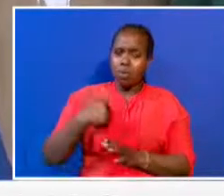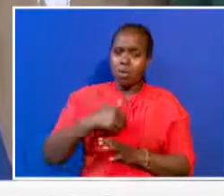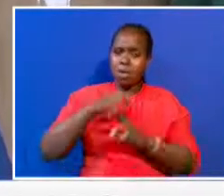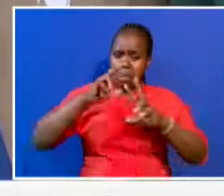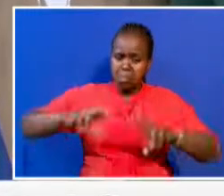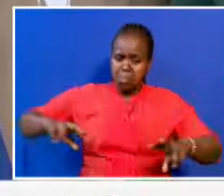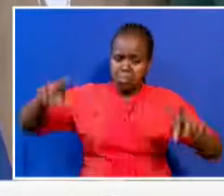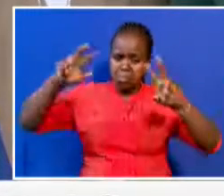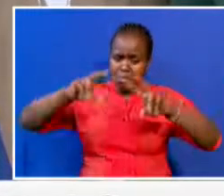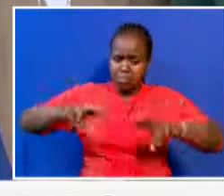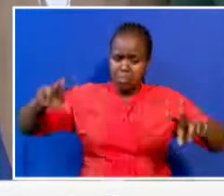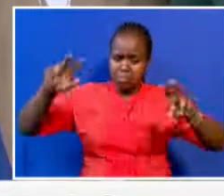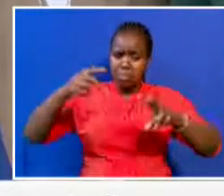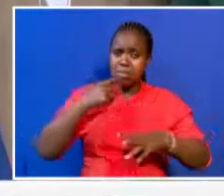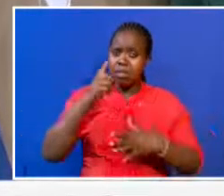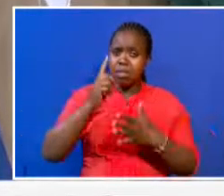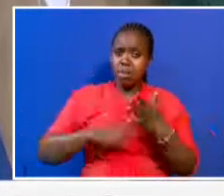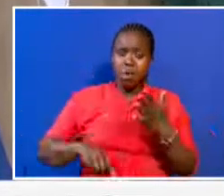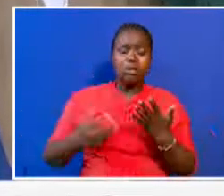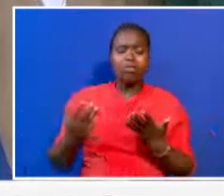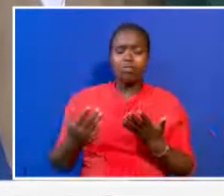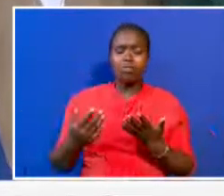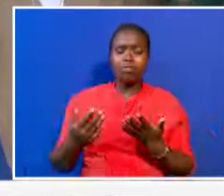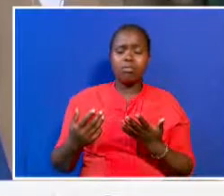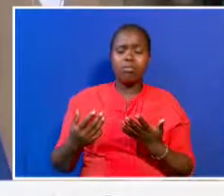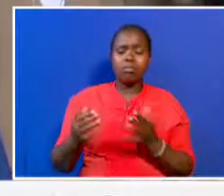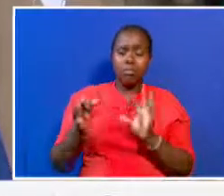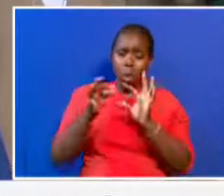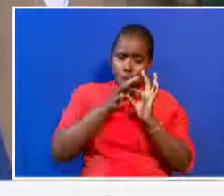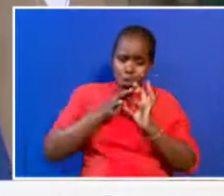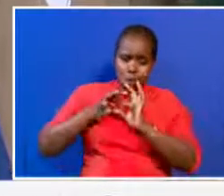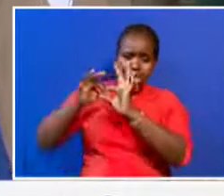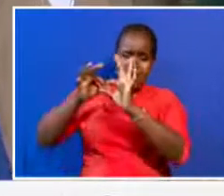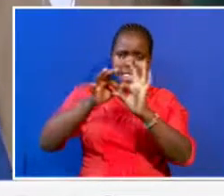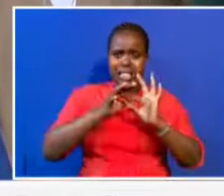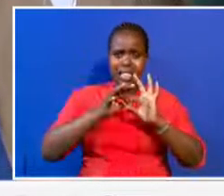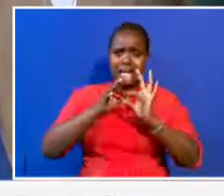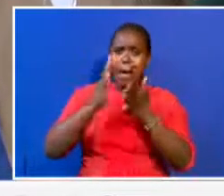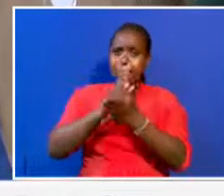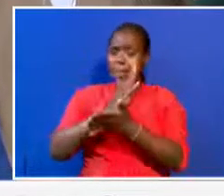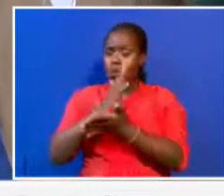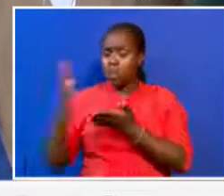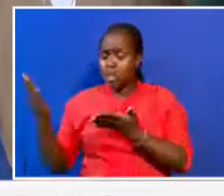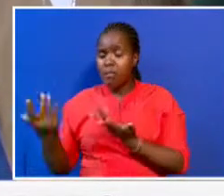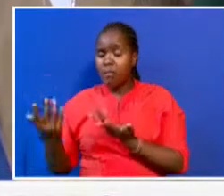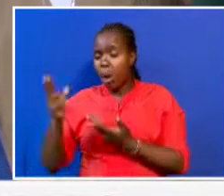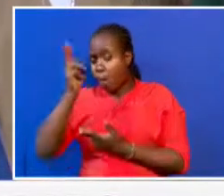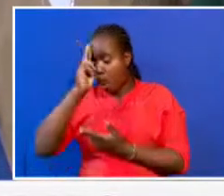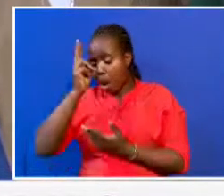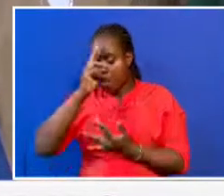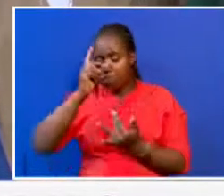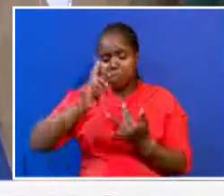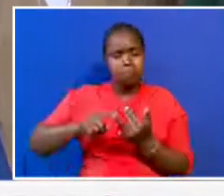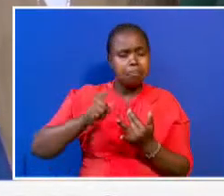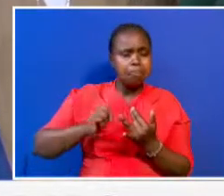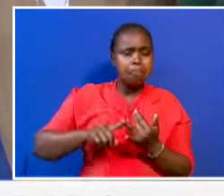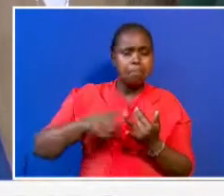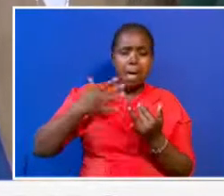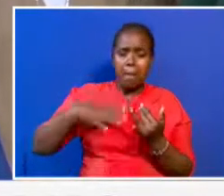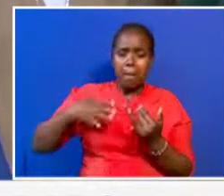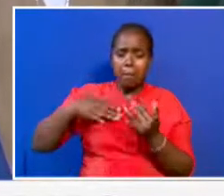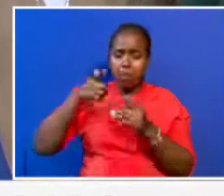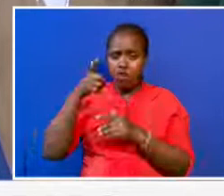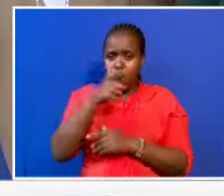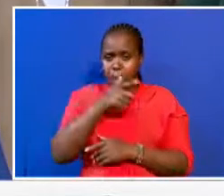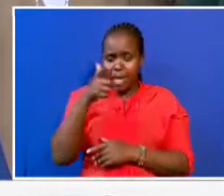yeye, na nasema kwa umbali katika ushirikiano kati ya polisi na watu ya